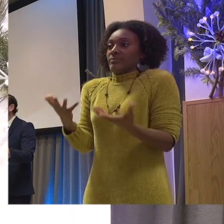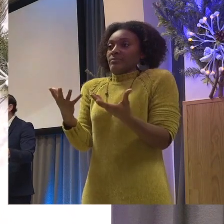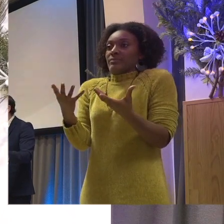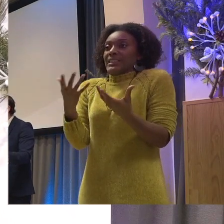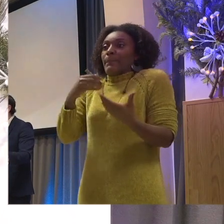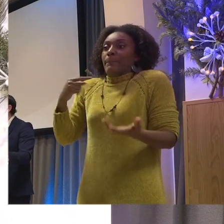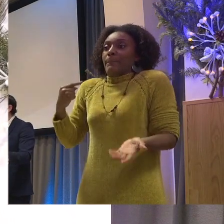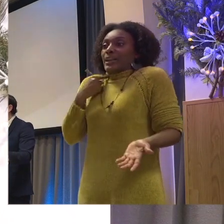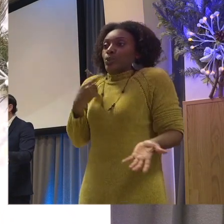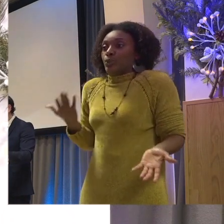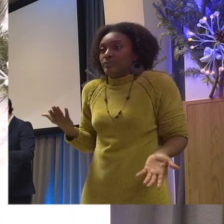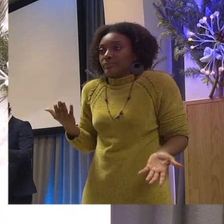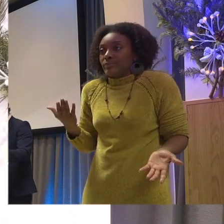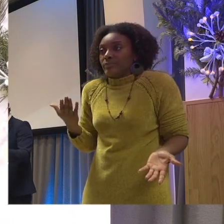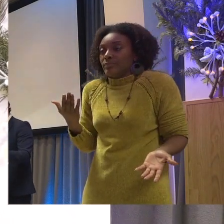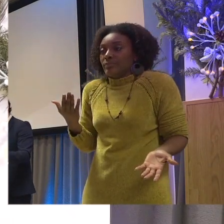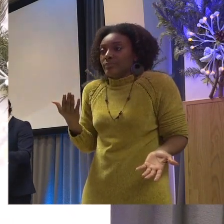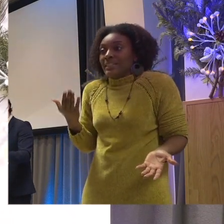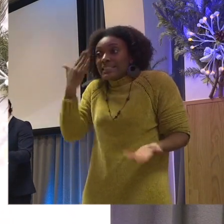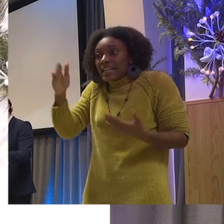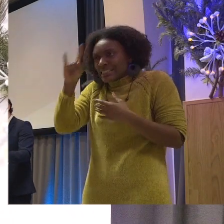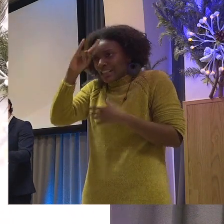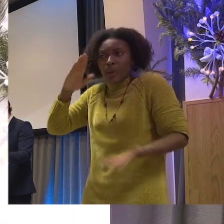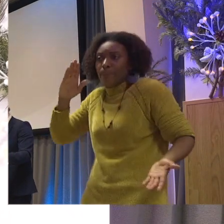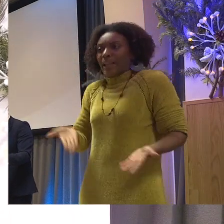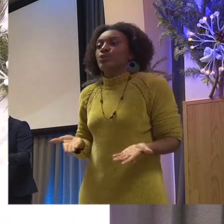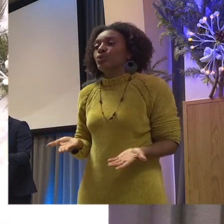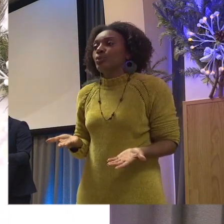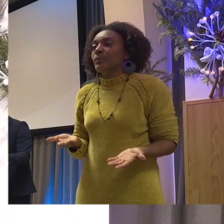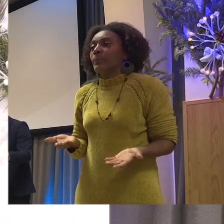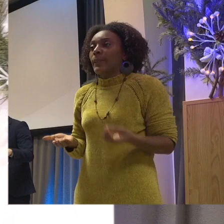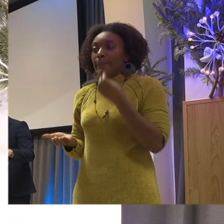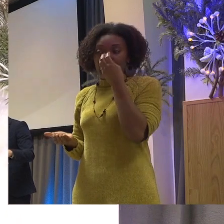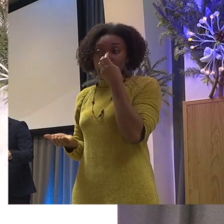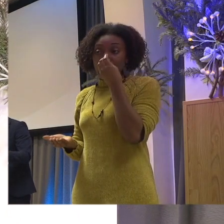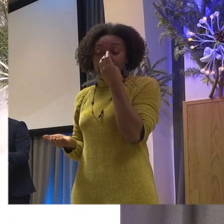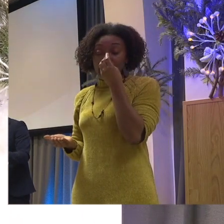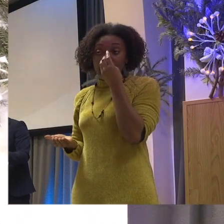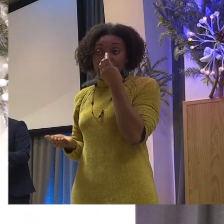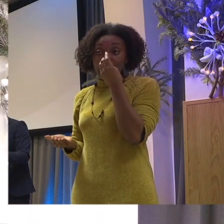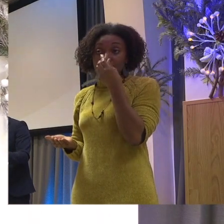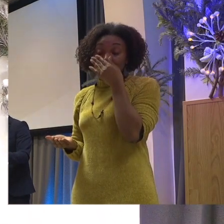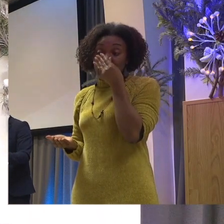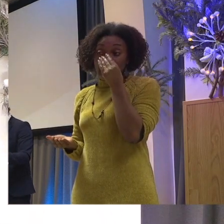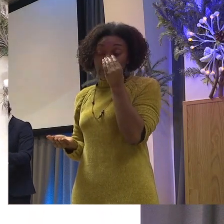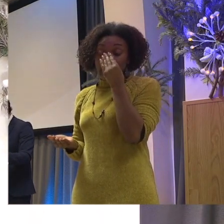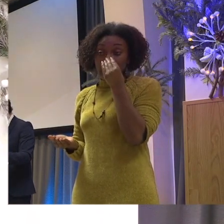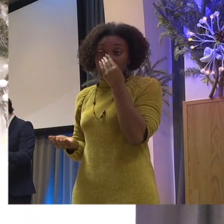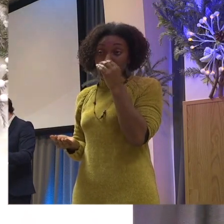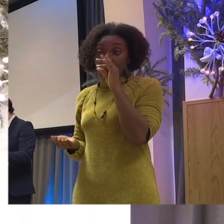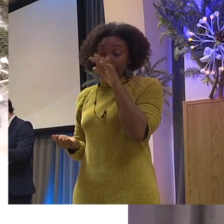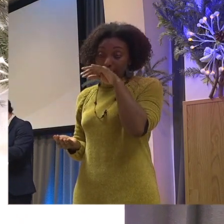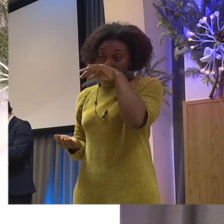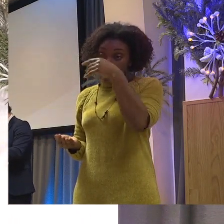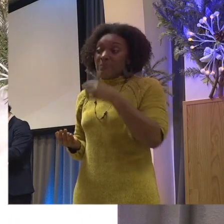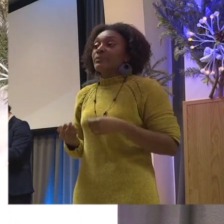qu'il a perdu parce que vous annoncerez Christ. Résistez ensemble. Résistez ensemble. Rappelez-vous aussi que vous n'avez pas à